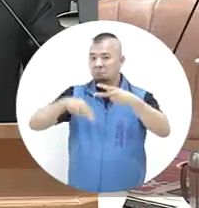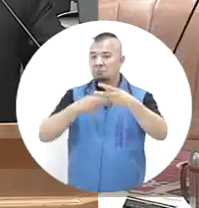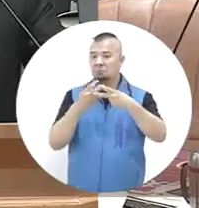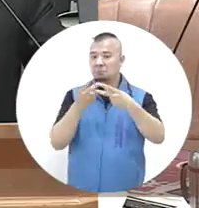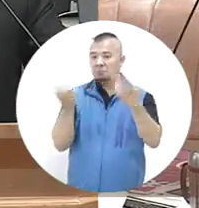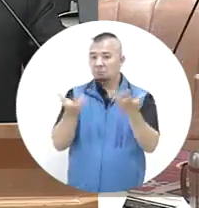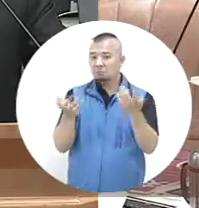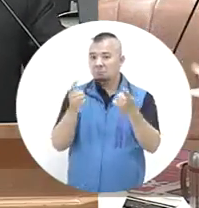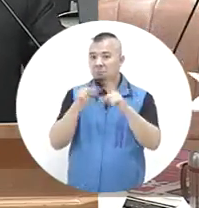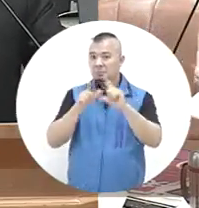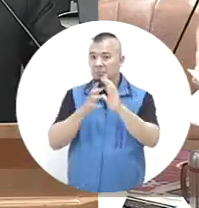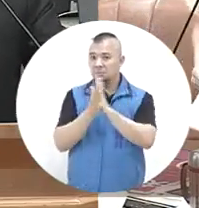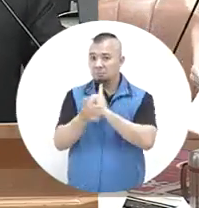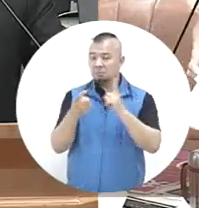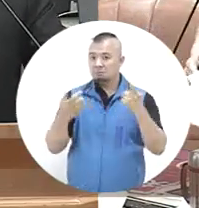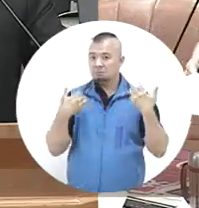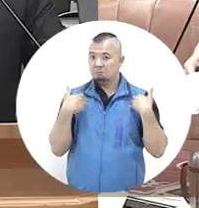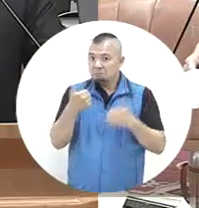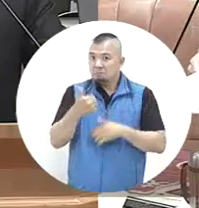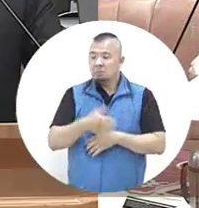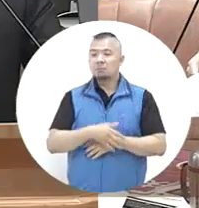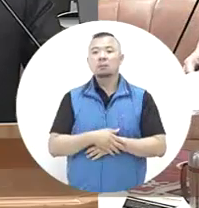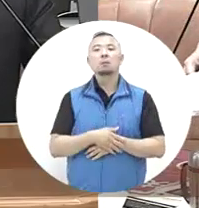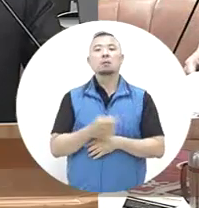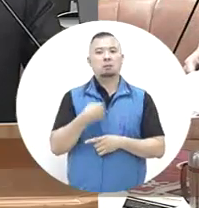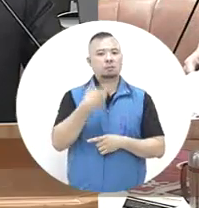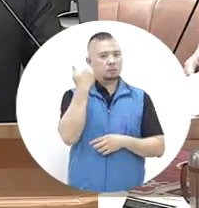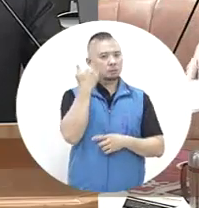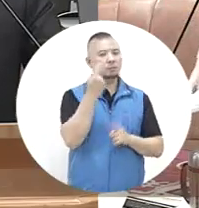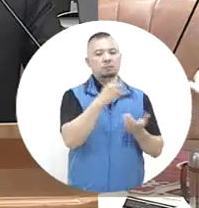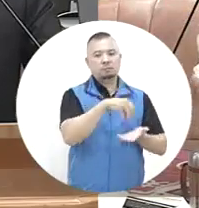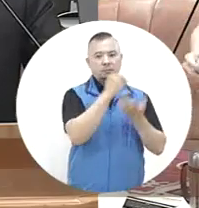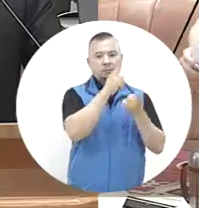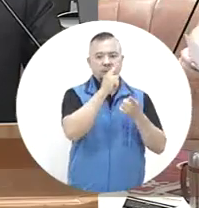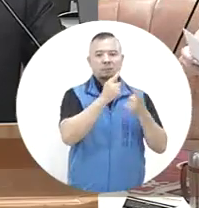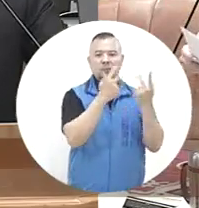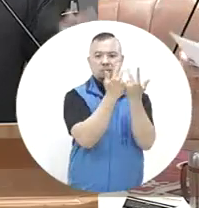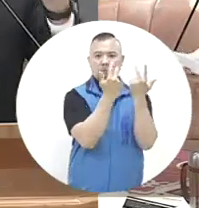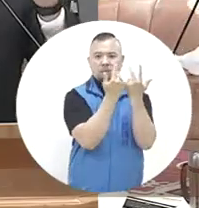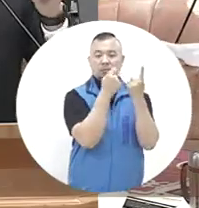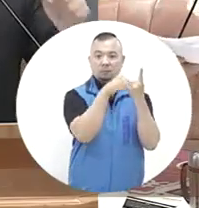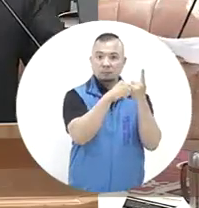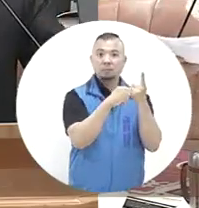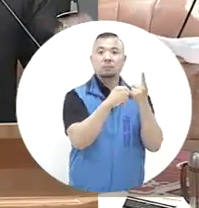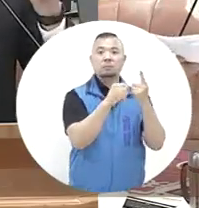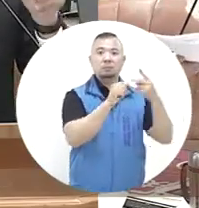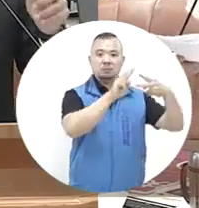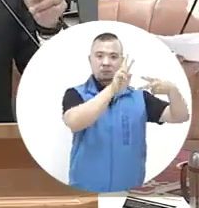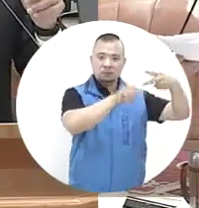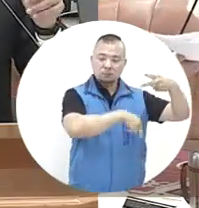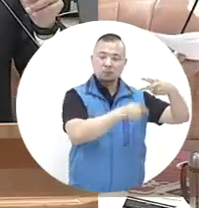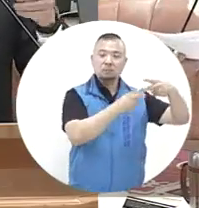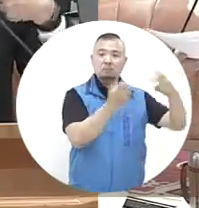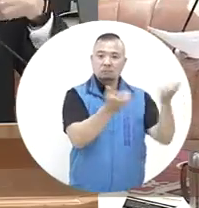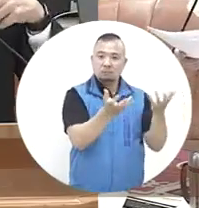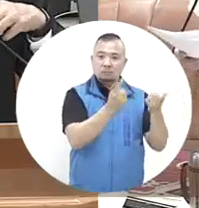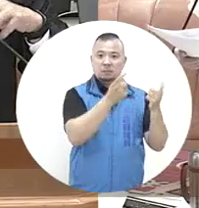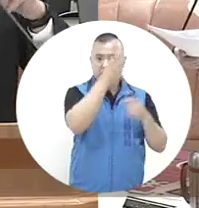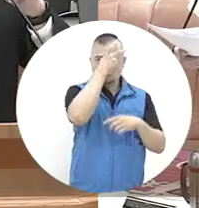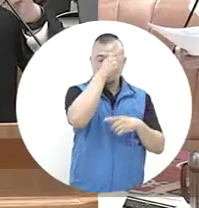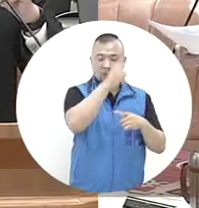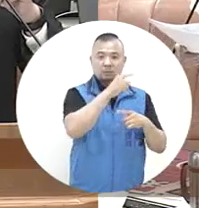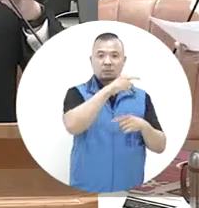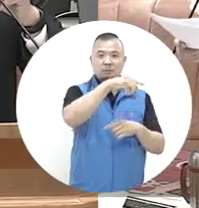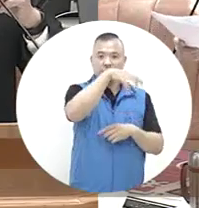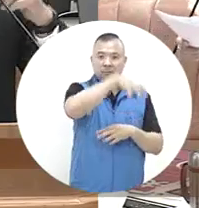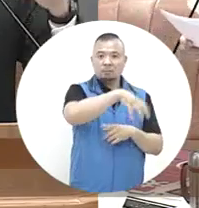谢新北市刑大。刑事警察局共同组成专案小组， 是也謝謝跟中央一起合作。 我